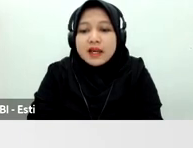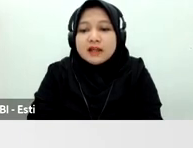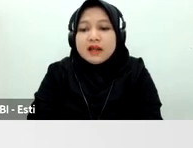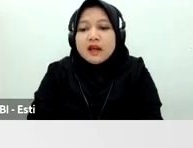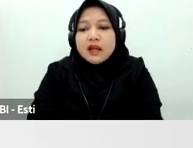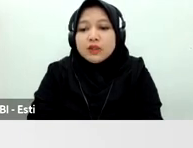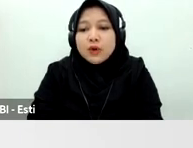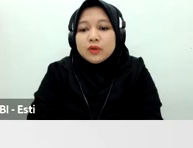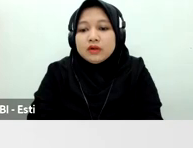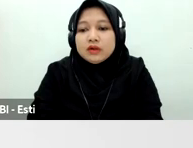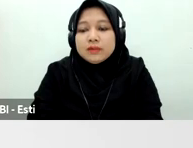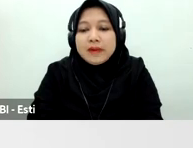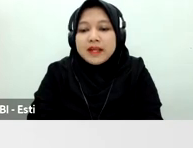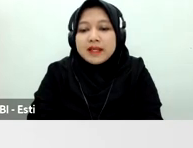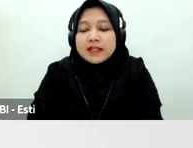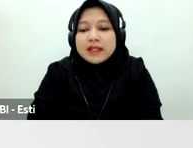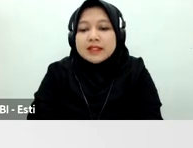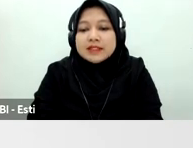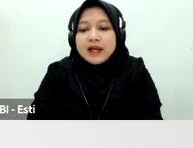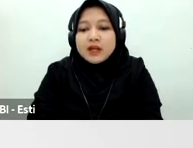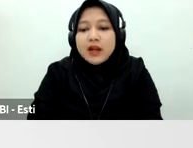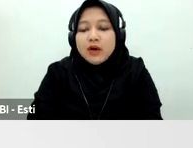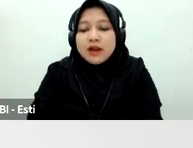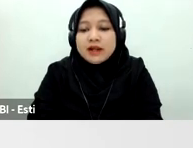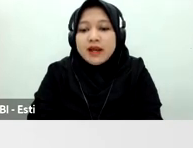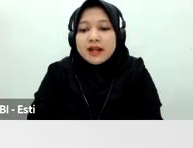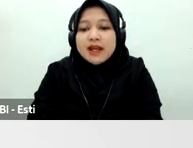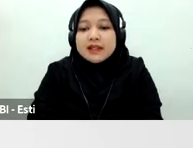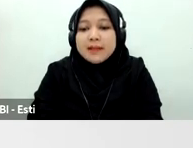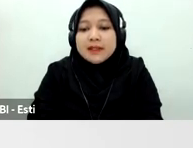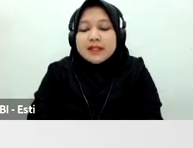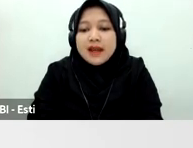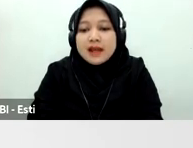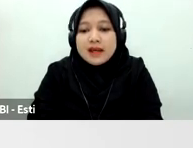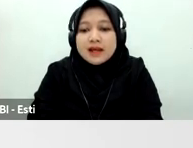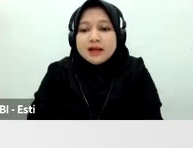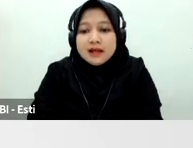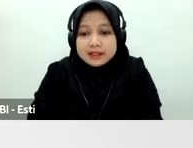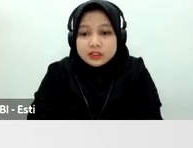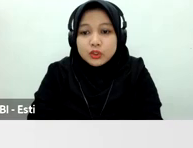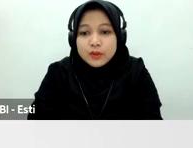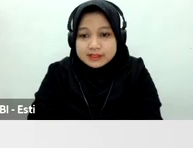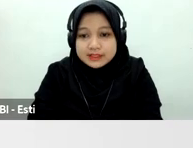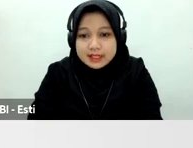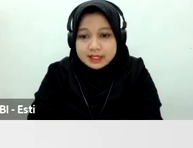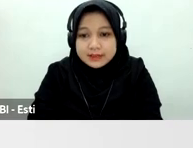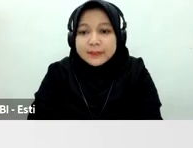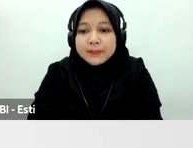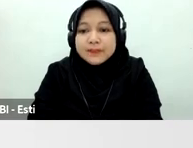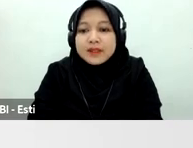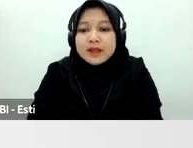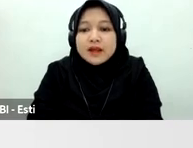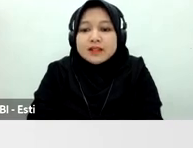pendidikan atau berbagai kegiatan yang diselenggarakan oleh orang dengar tetapi tidak ada akses suruh bahasa